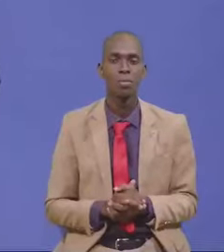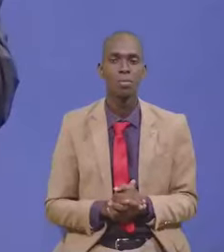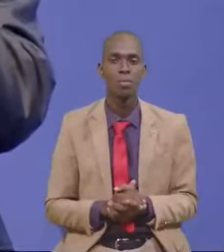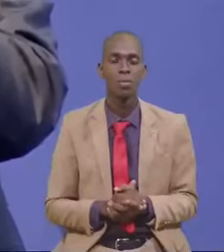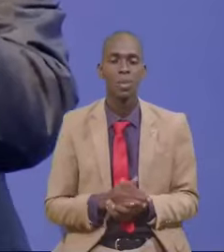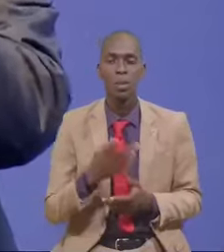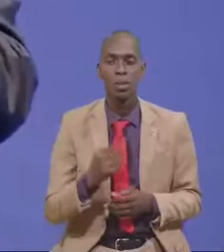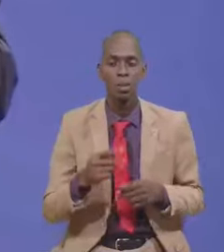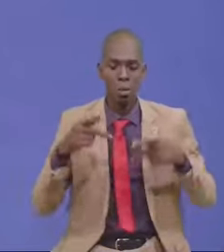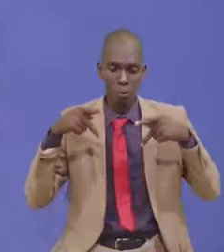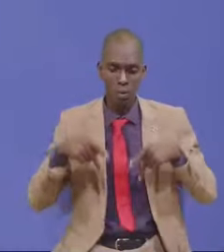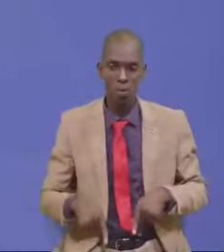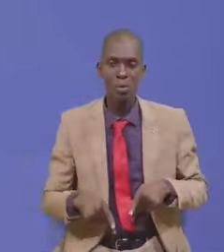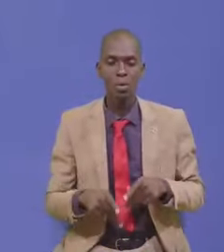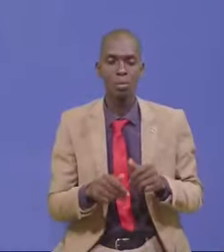La poursuite personnelle.